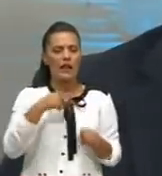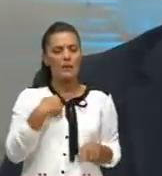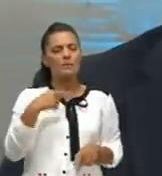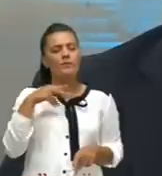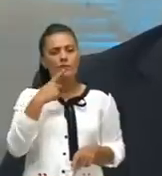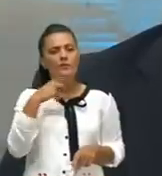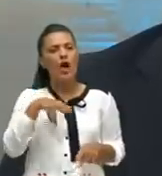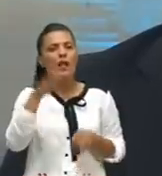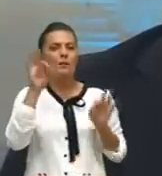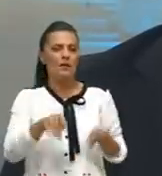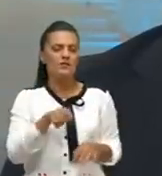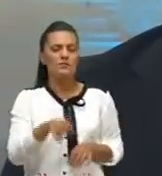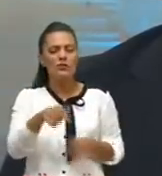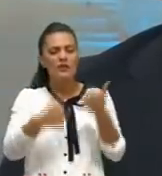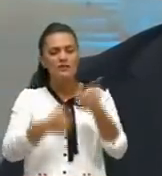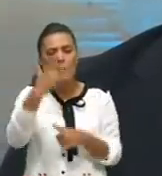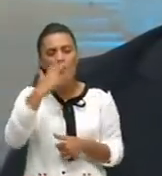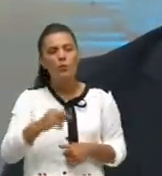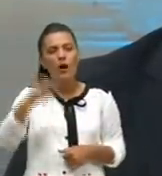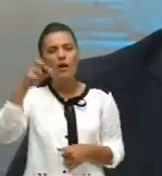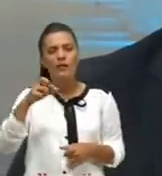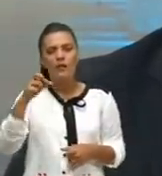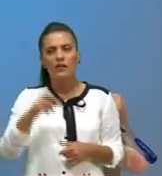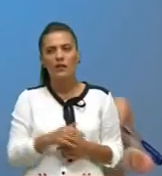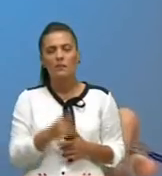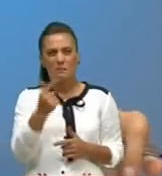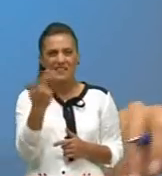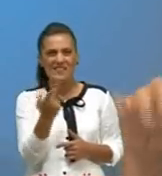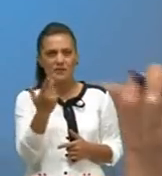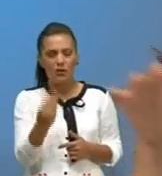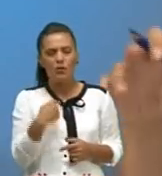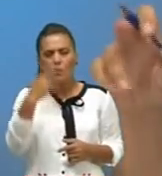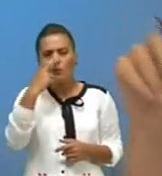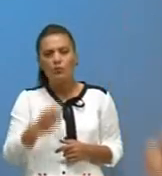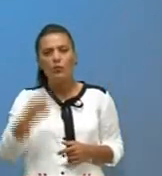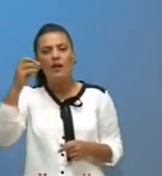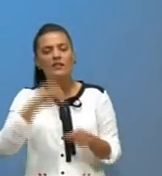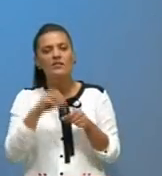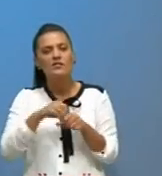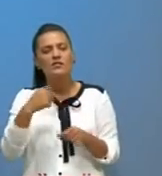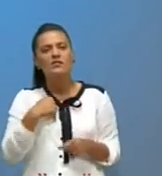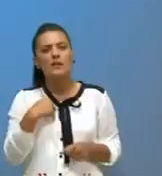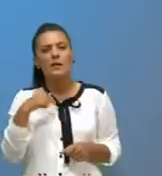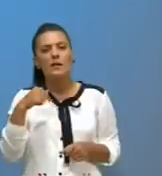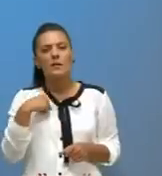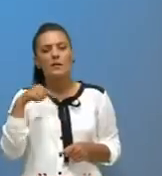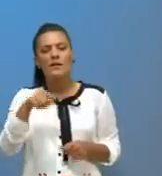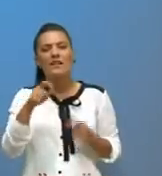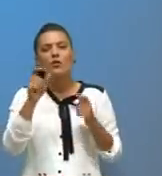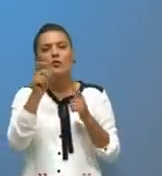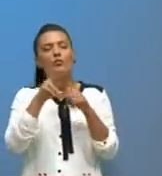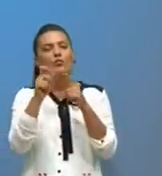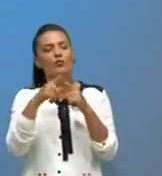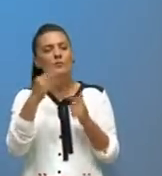diye yola çıktık. Harika. Peki bu yarışmada hemen atladım ama biraz hızlı oldu. Puanlandırmalar, ben sevgili Umut'a sormak